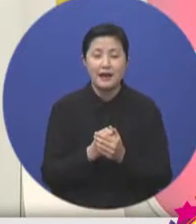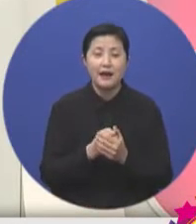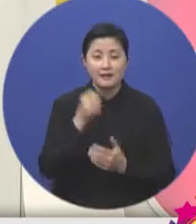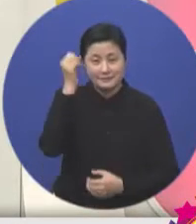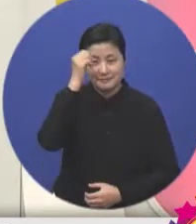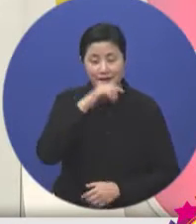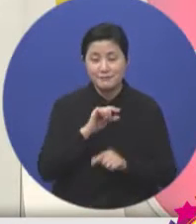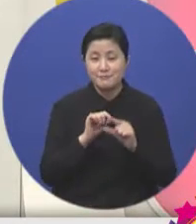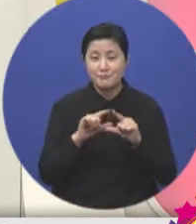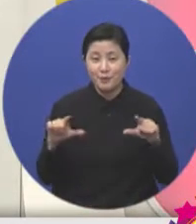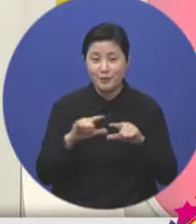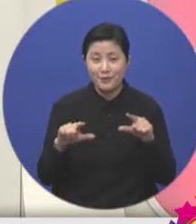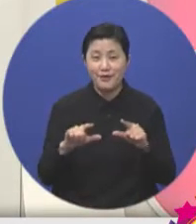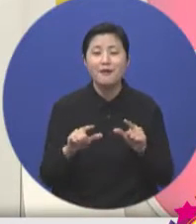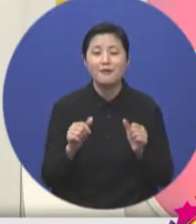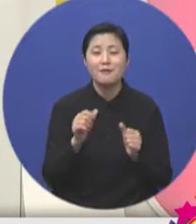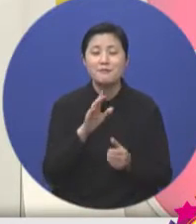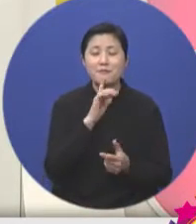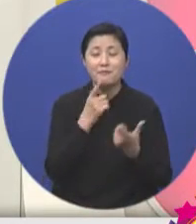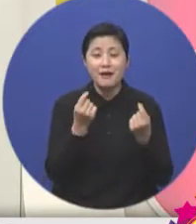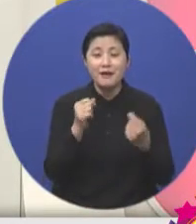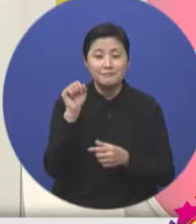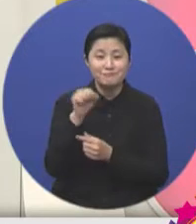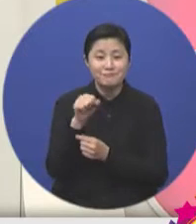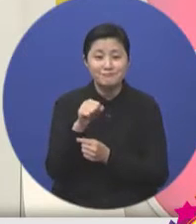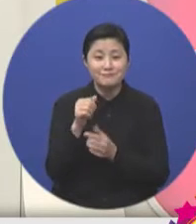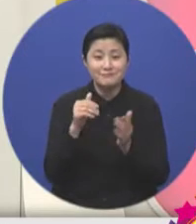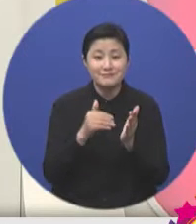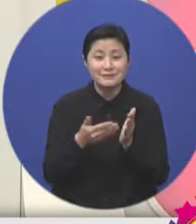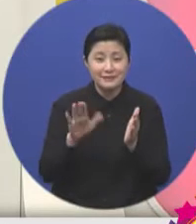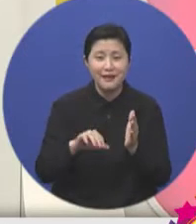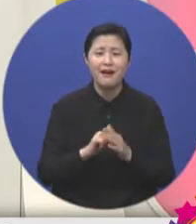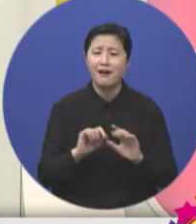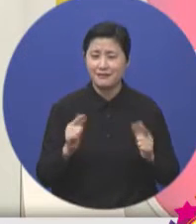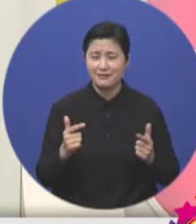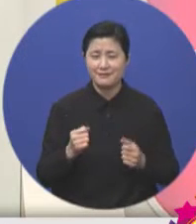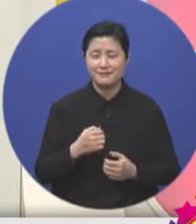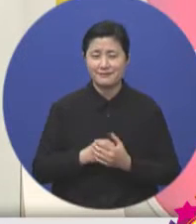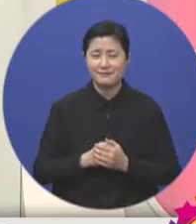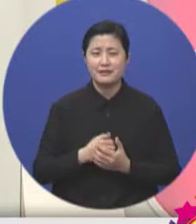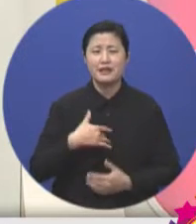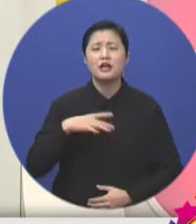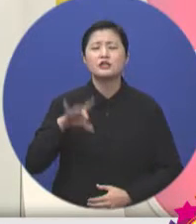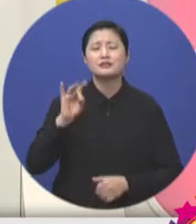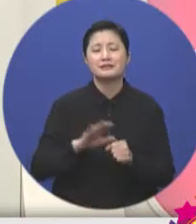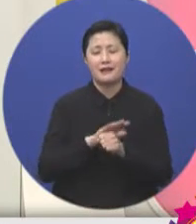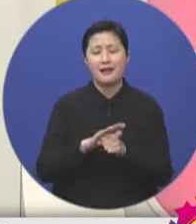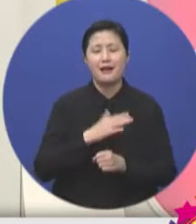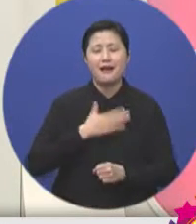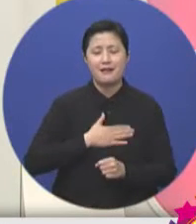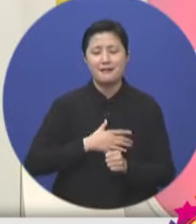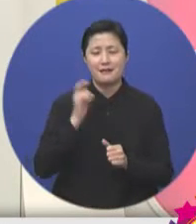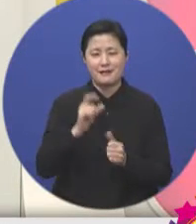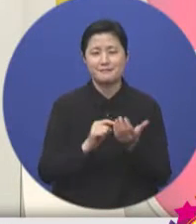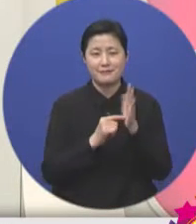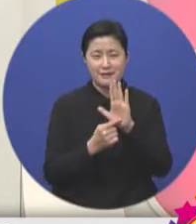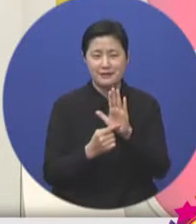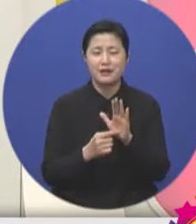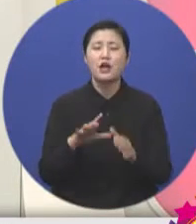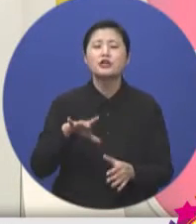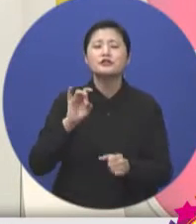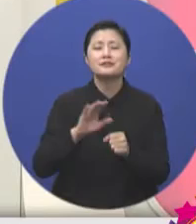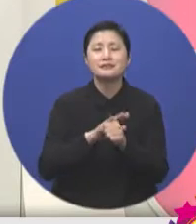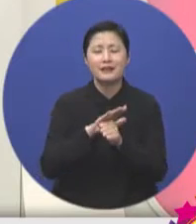네, 맞습니다. 라고 하시는데 아니, 내가 첫사랑이라고 강조를 했잖아요. 첫사랑은 저는 알아들었는데요. 안 이루어진다는